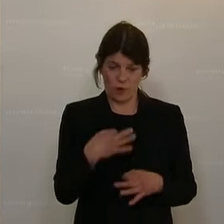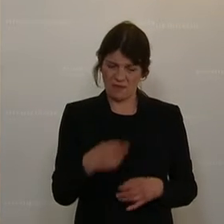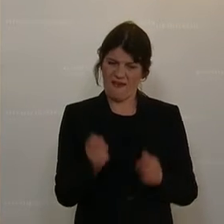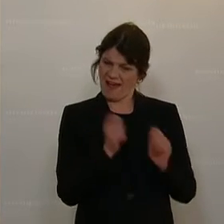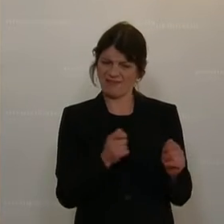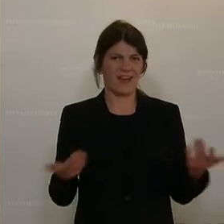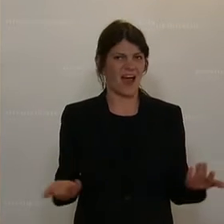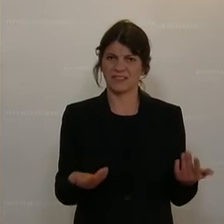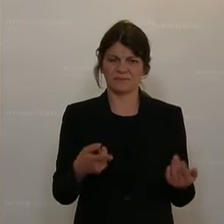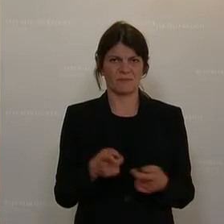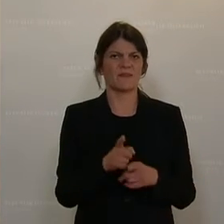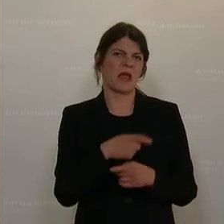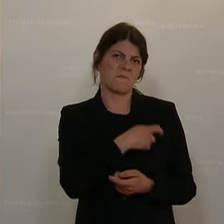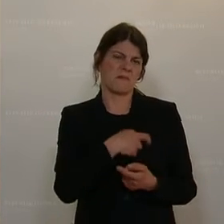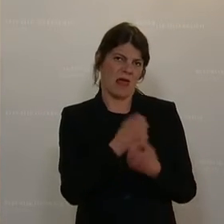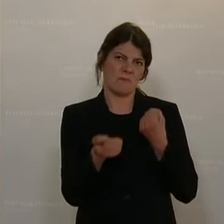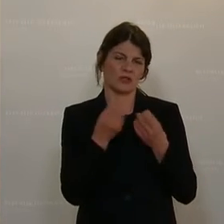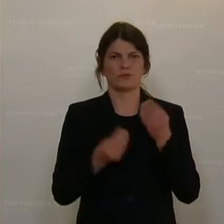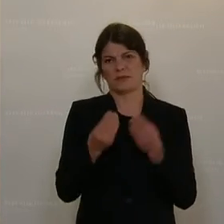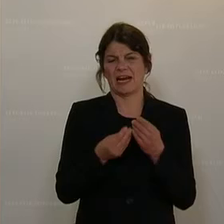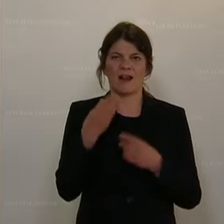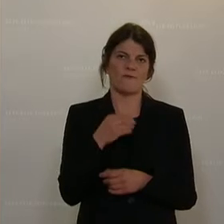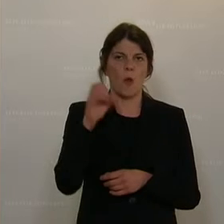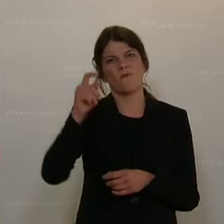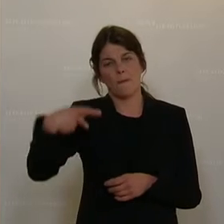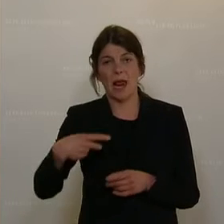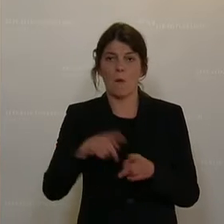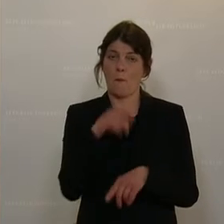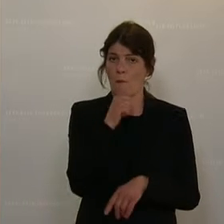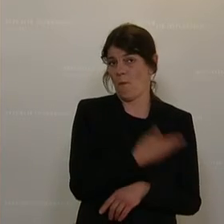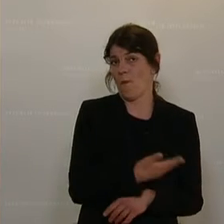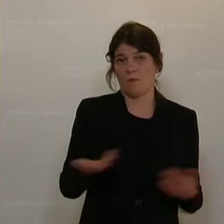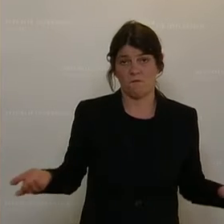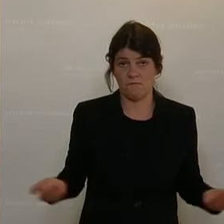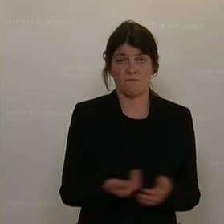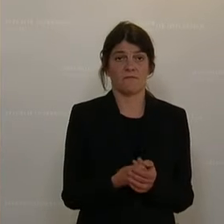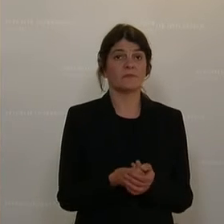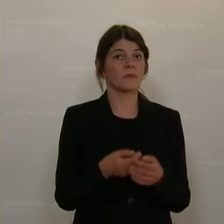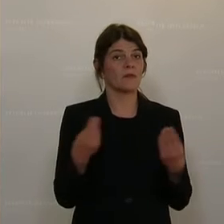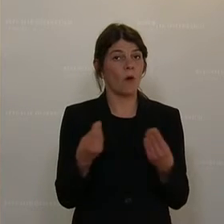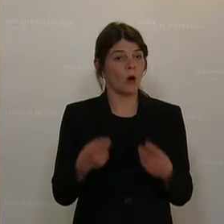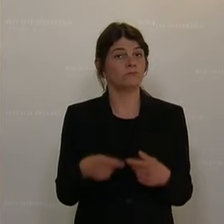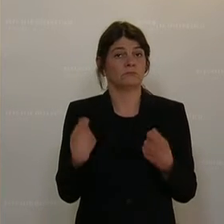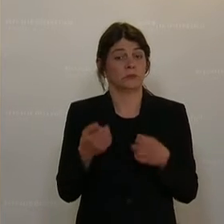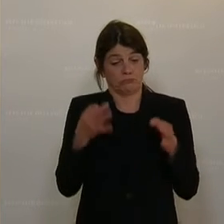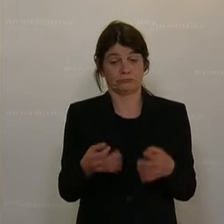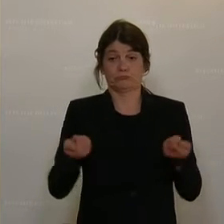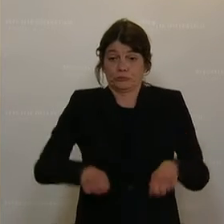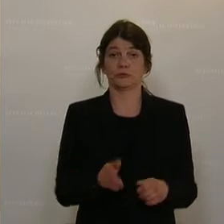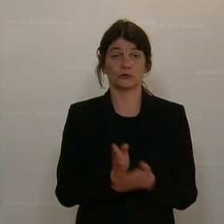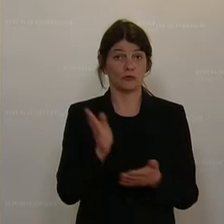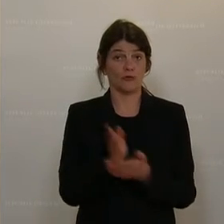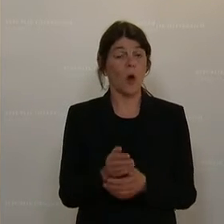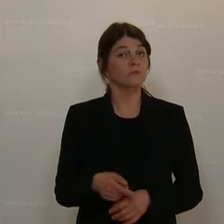Antrag ein bisschen ein parteipolitisches Spielchen von ÖVP und Grüne, weil es einen aufrechten Beschluss bereits gibt